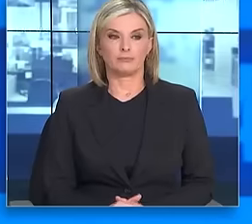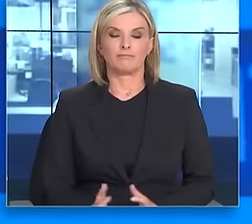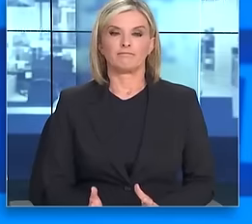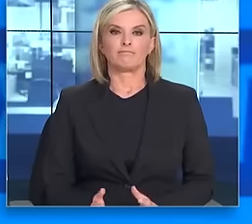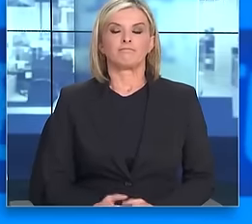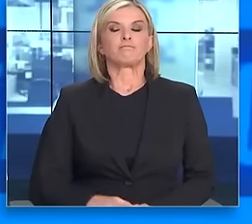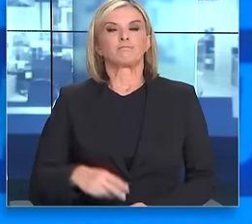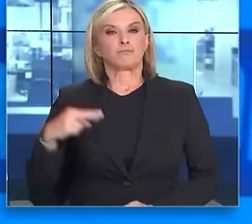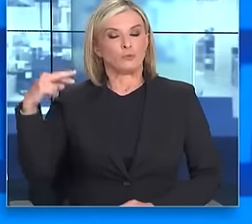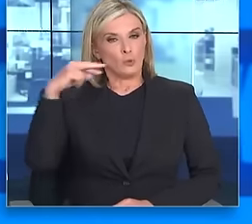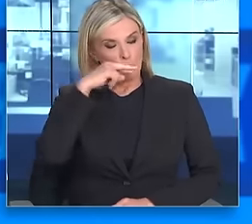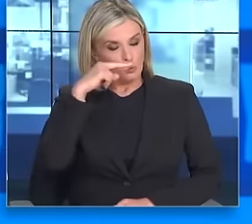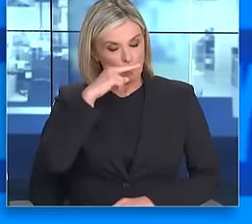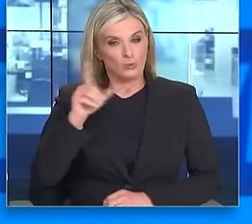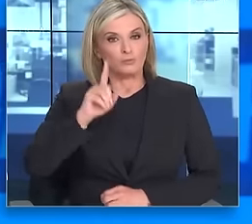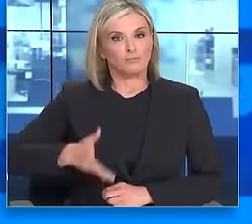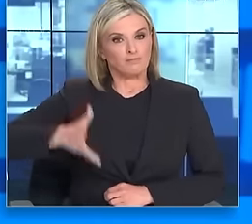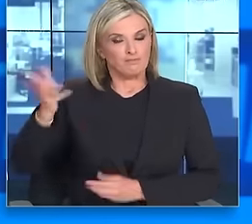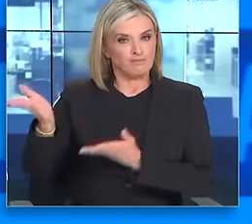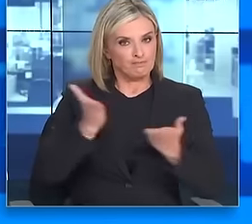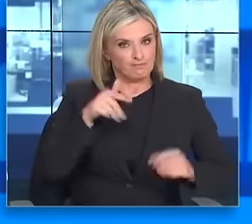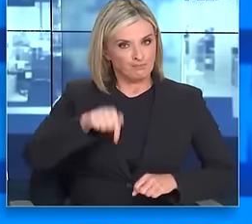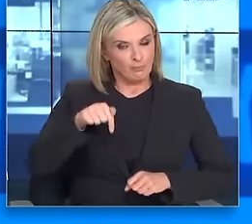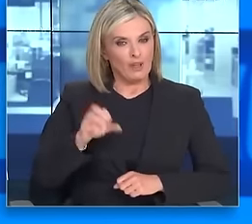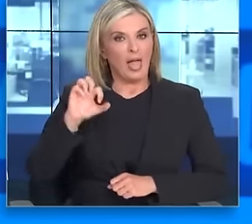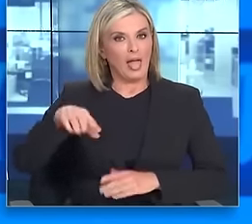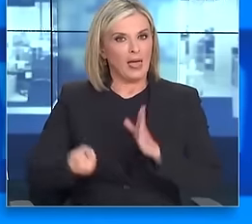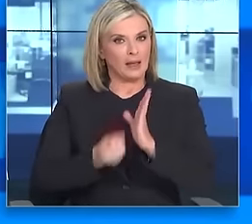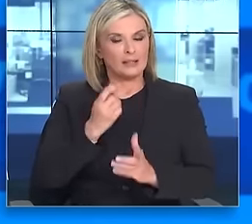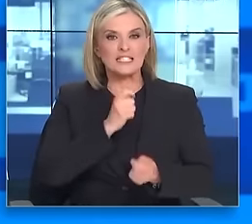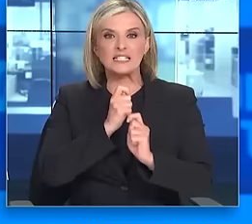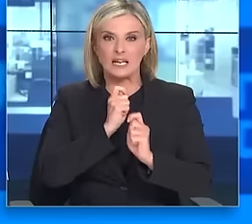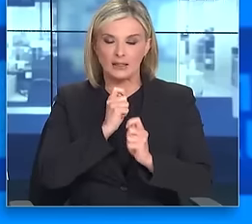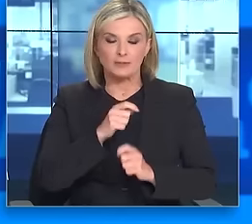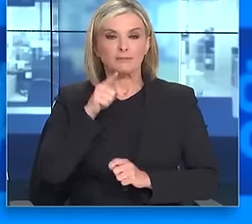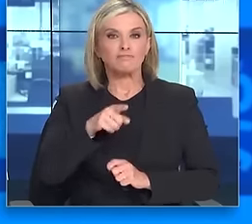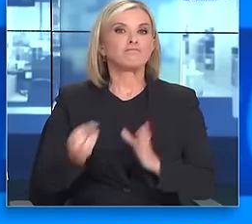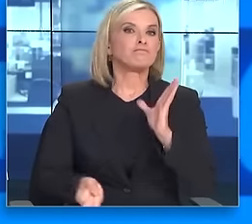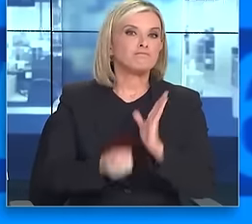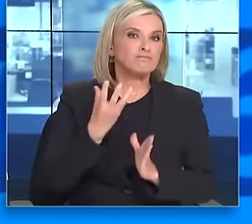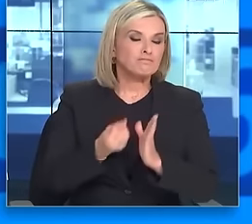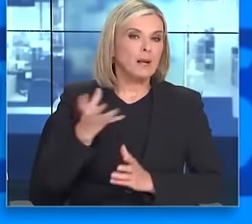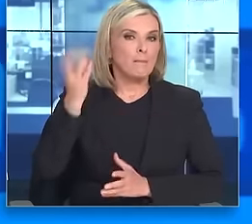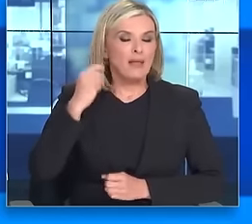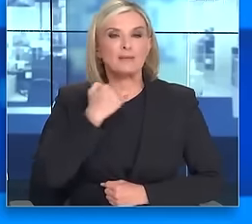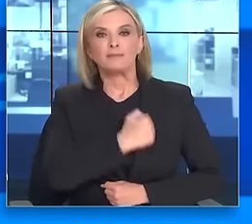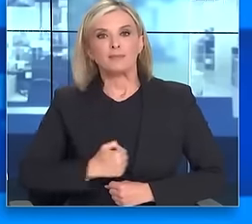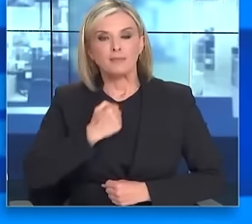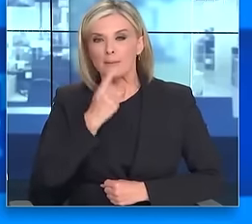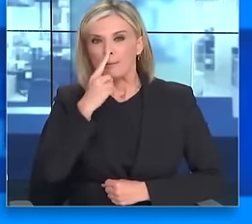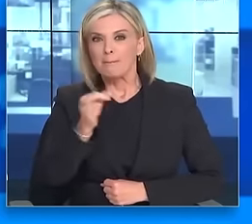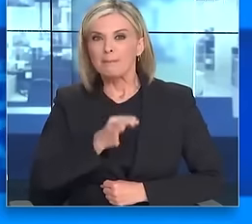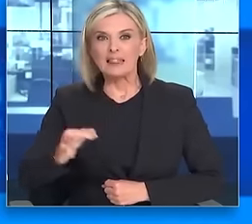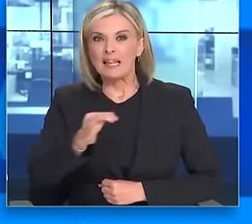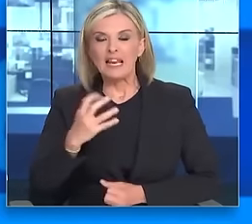στην τοπική ιστορία και στην διατήρηση τη πολιτιστική κληρονομιά. Θα κάνουμε ό,τι περνάει από το χέρι μα για να κοιτάξουμε να βοηθήσουμε.